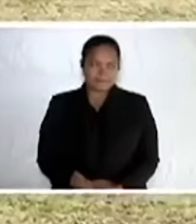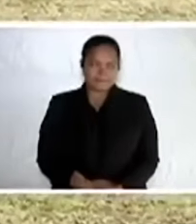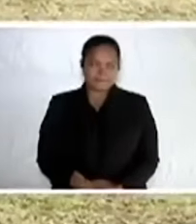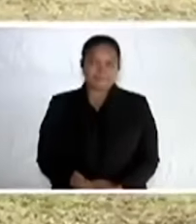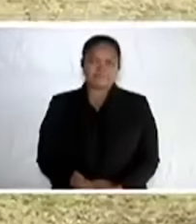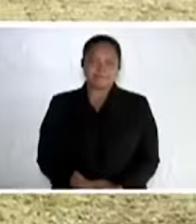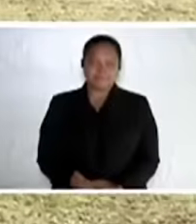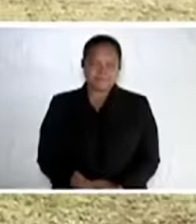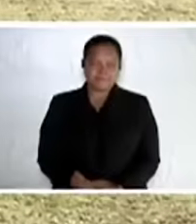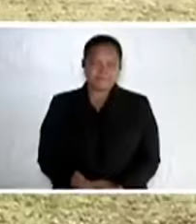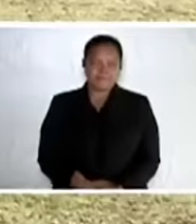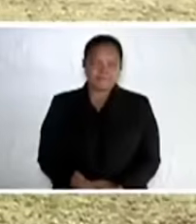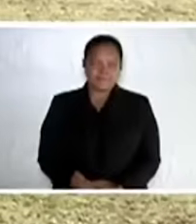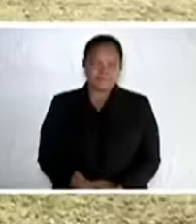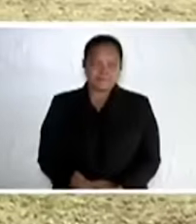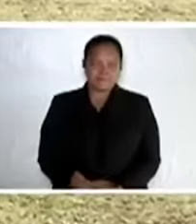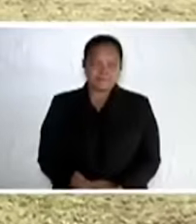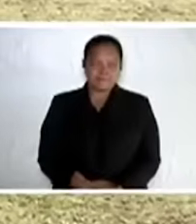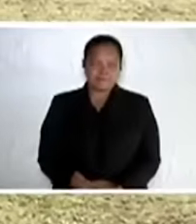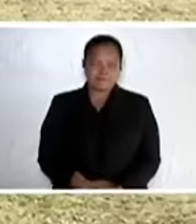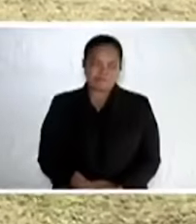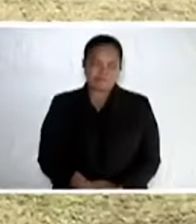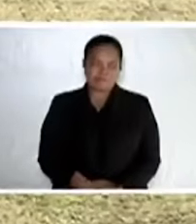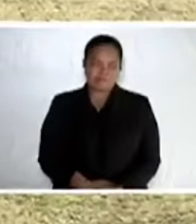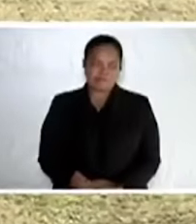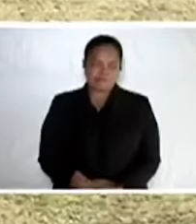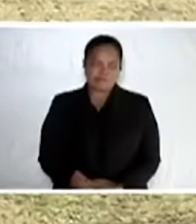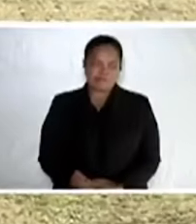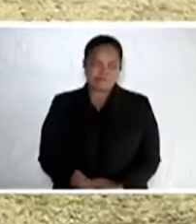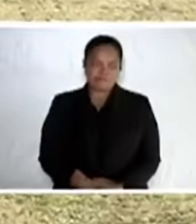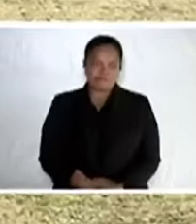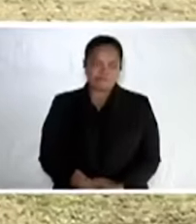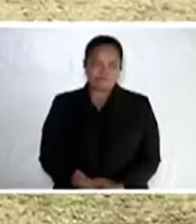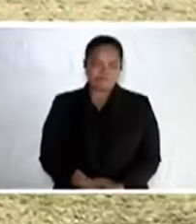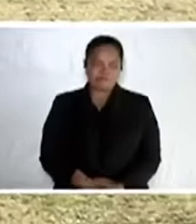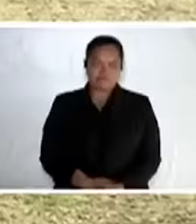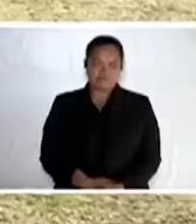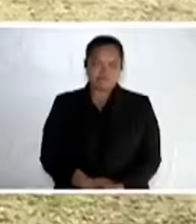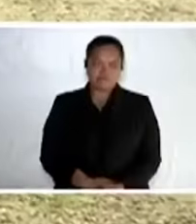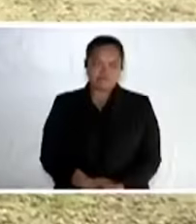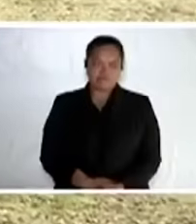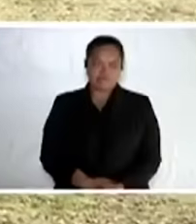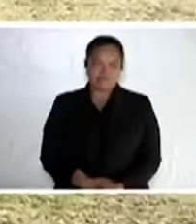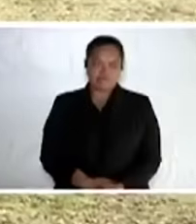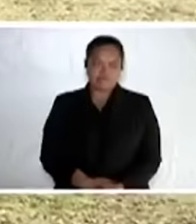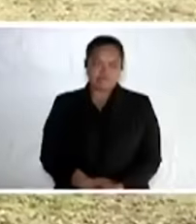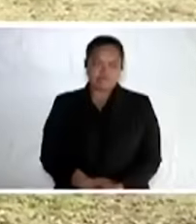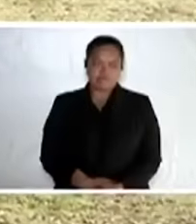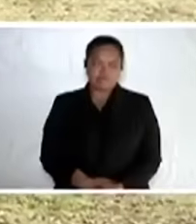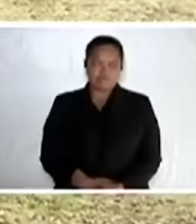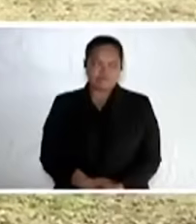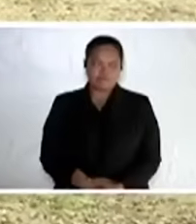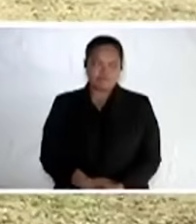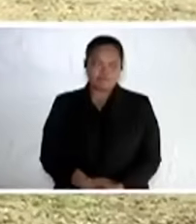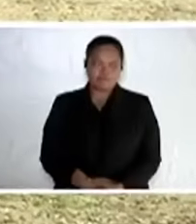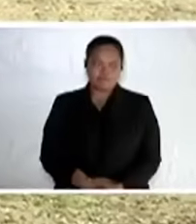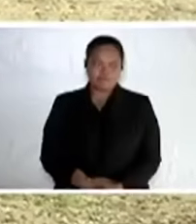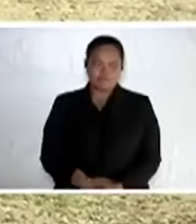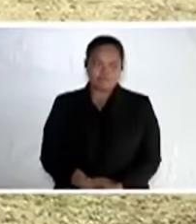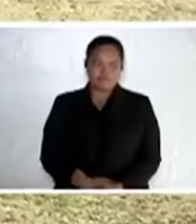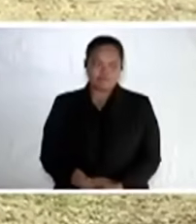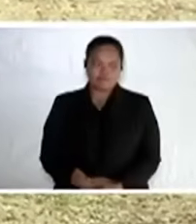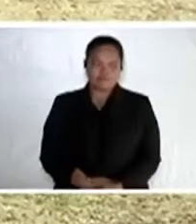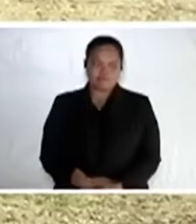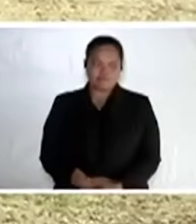तैयार रहते हैं। कैसे चाक चौबंद एकदम से बिल्कुल तैयार हर वक्त। तो हम भी इन्हें सलूट कर रहे हैं,